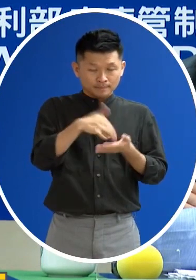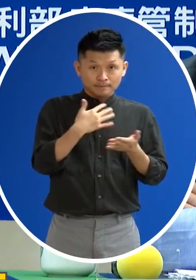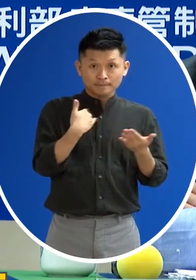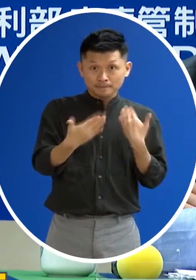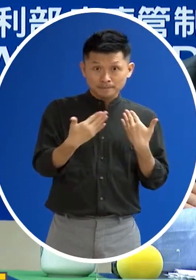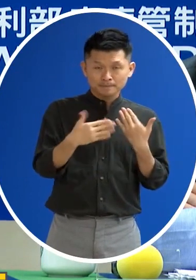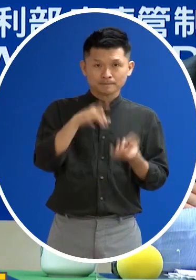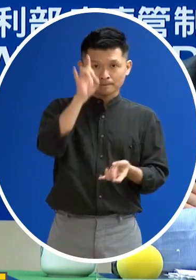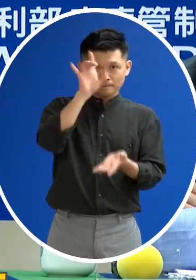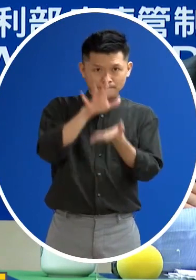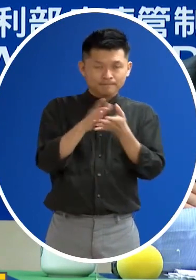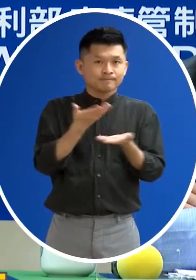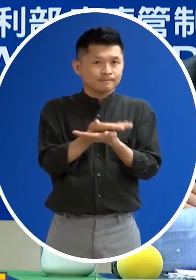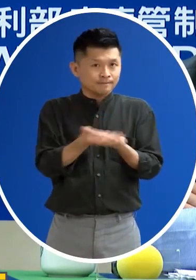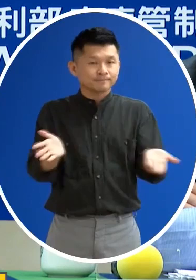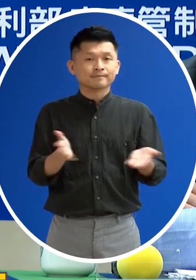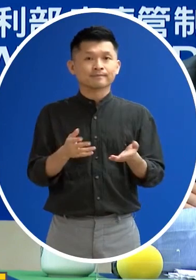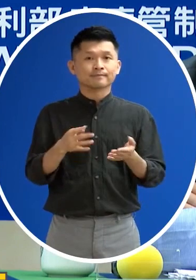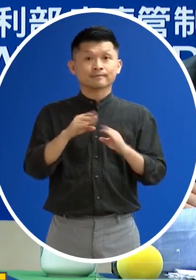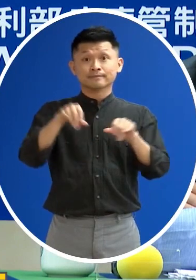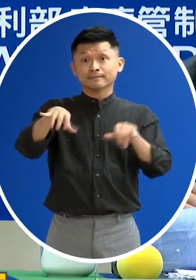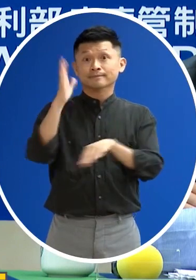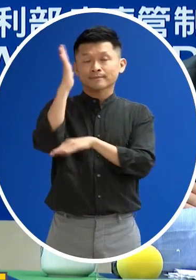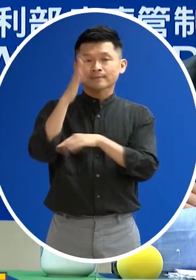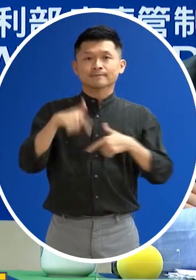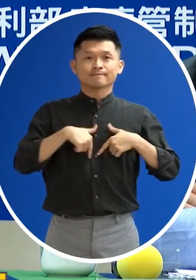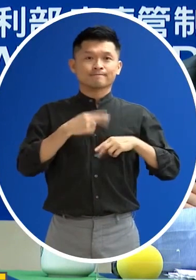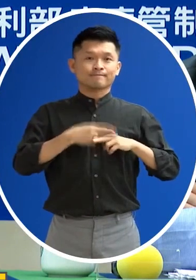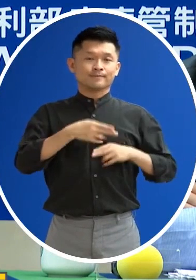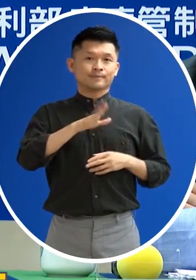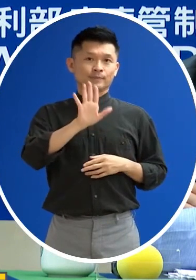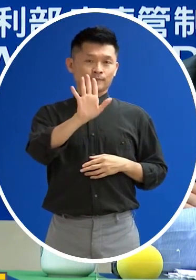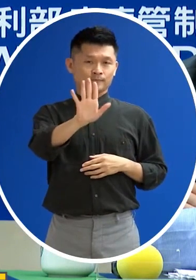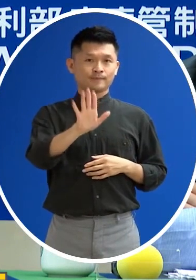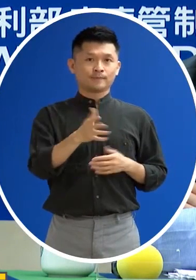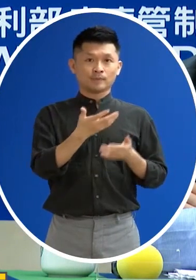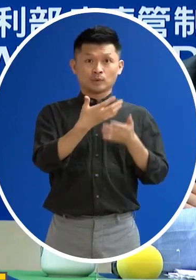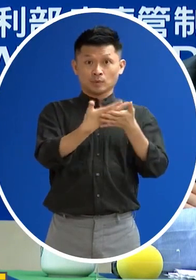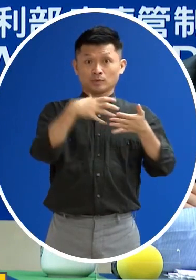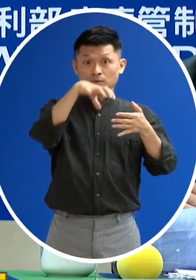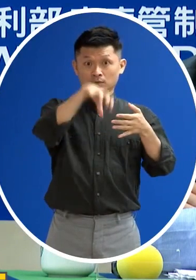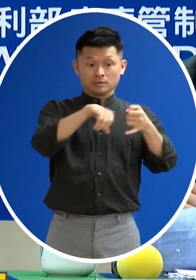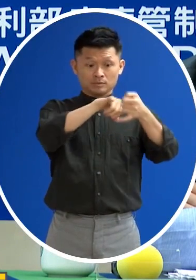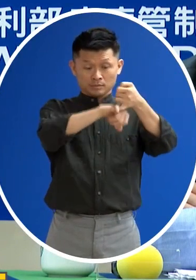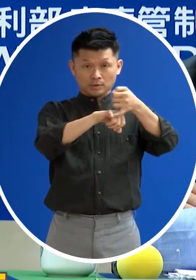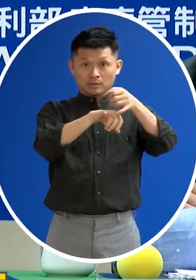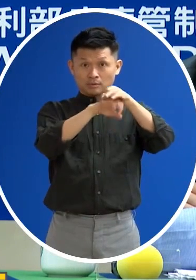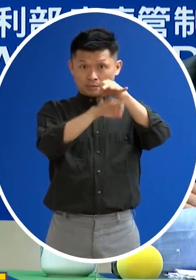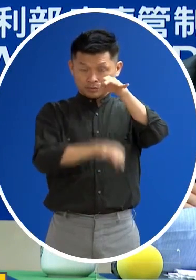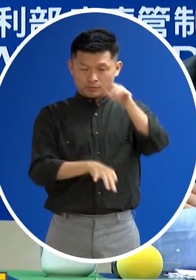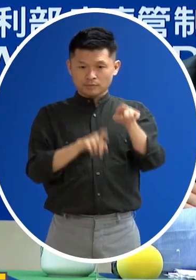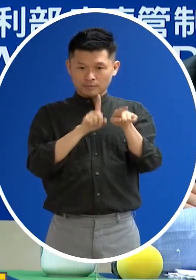那地方也会很有信心，那照着预约的平台这样去打，所以大概会这样子，所以